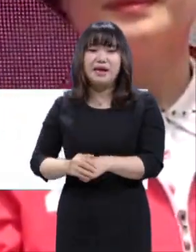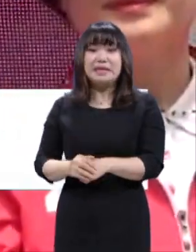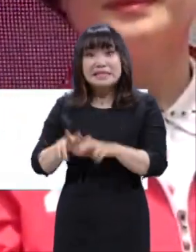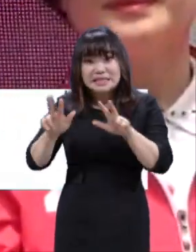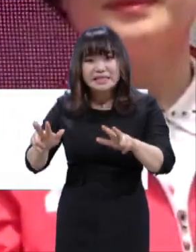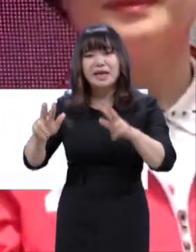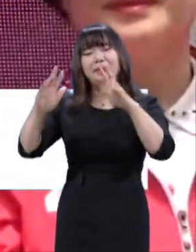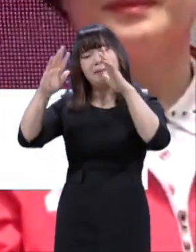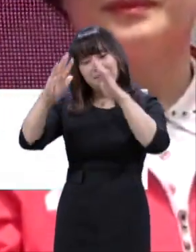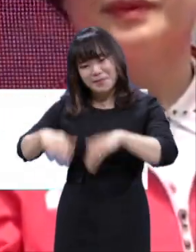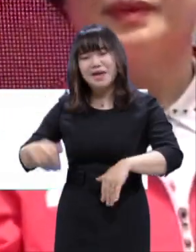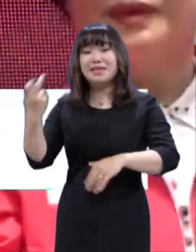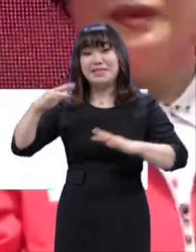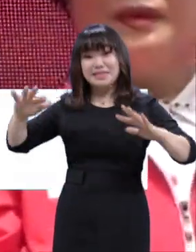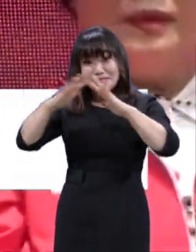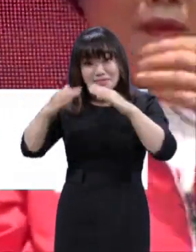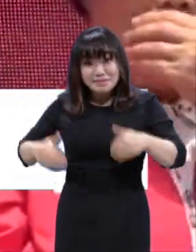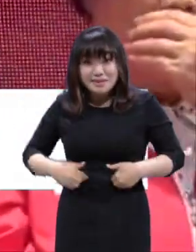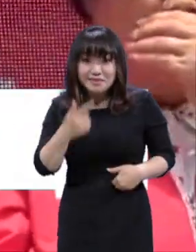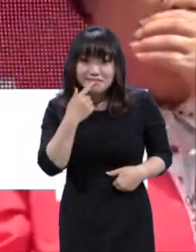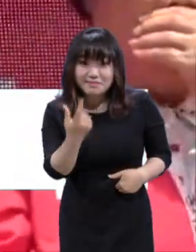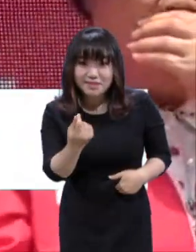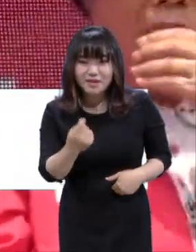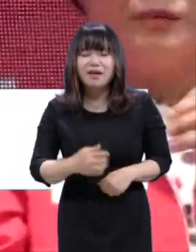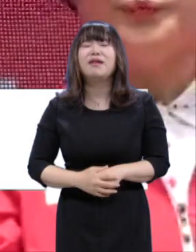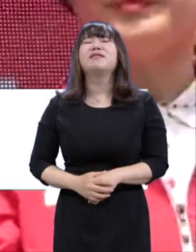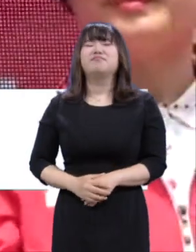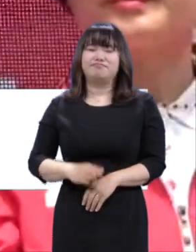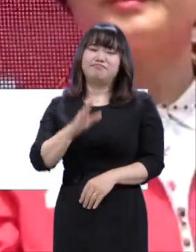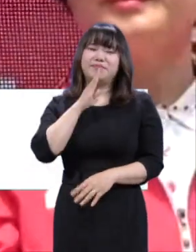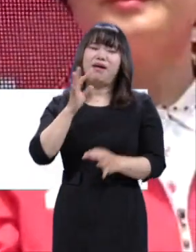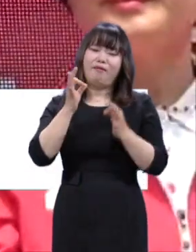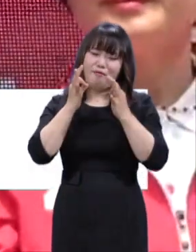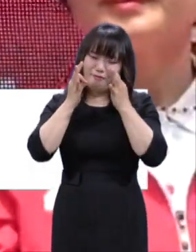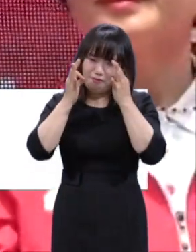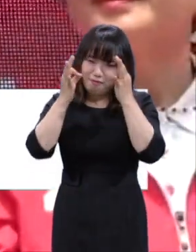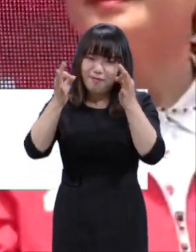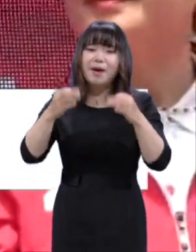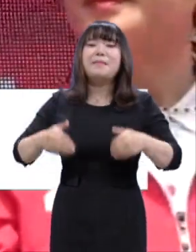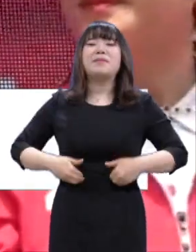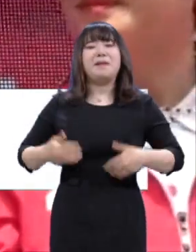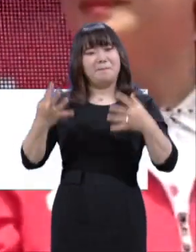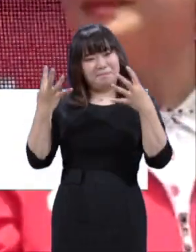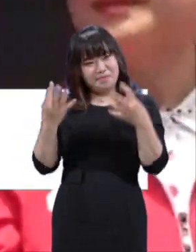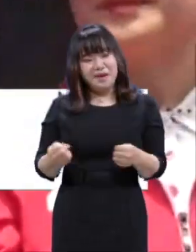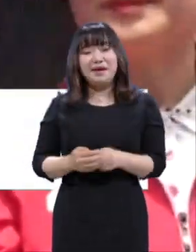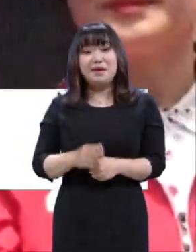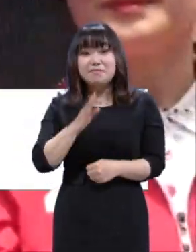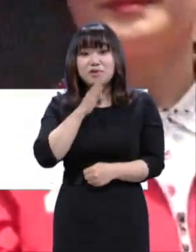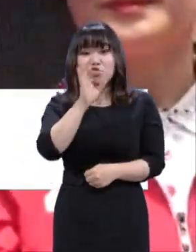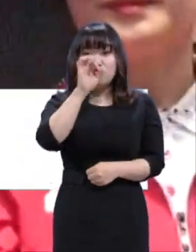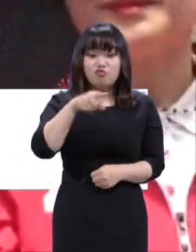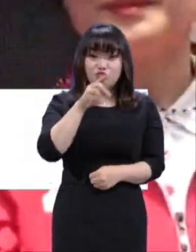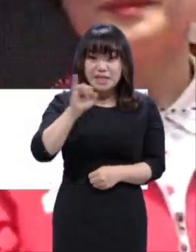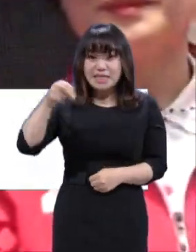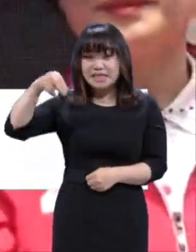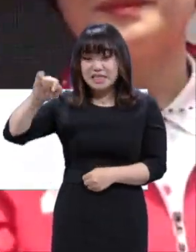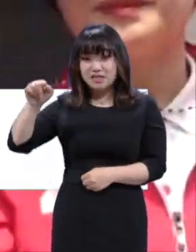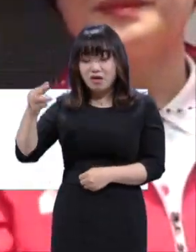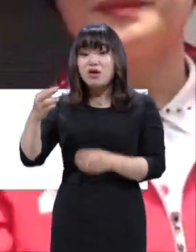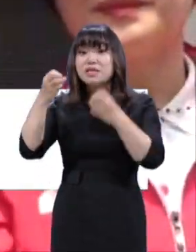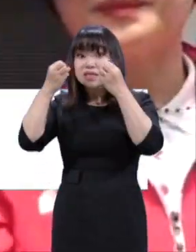다시 지어야 되겠죠? 네. 할 일이 참 많습니다. 그리고 우이 신설선,